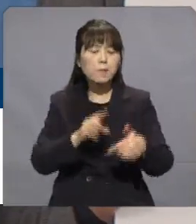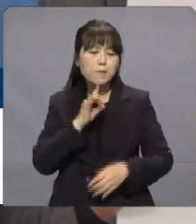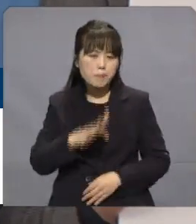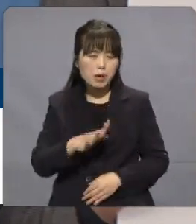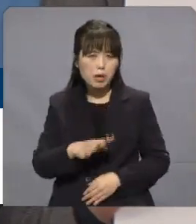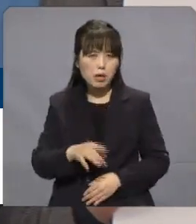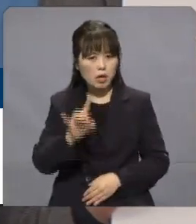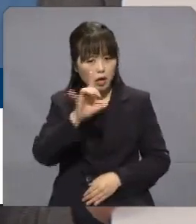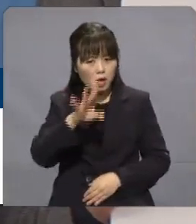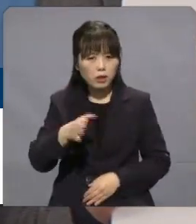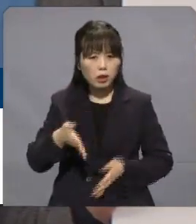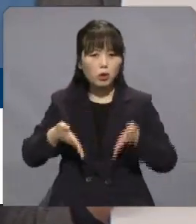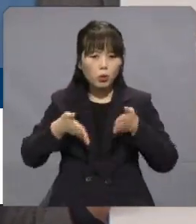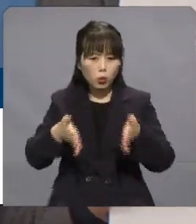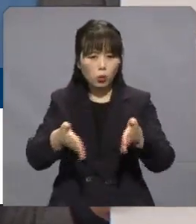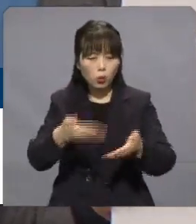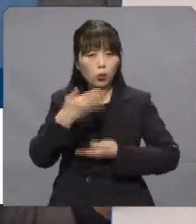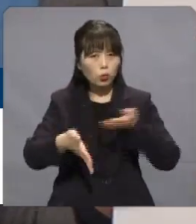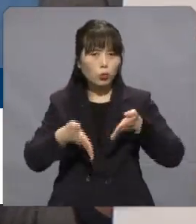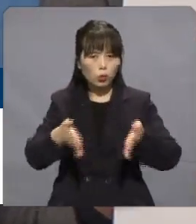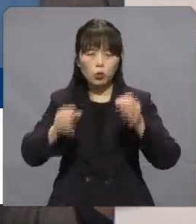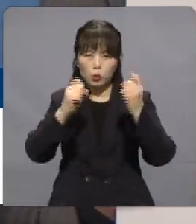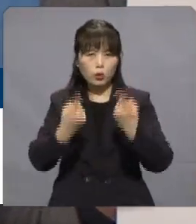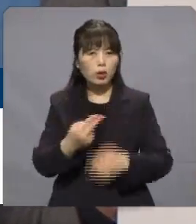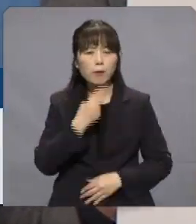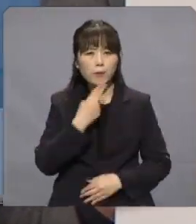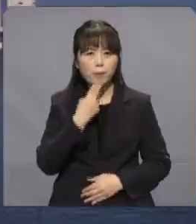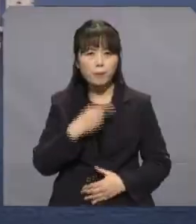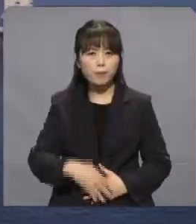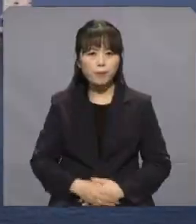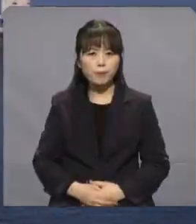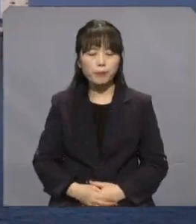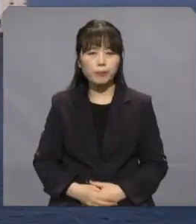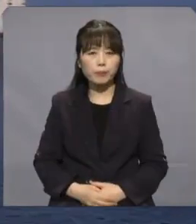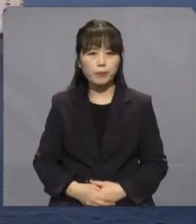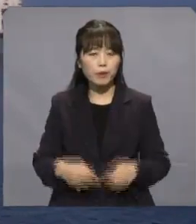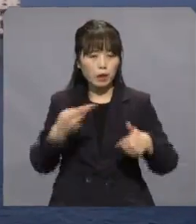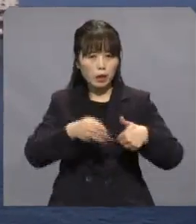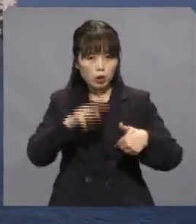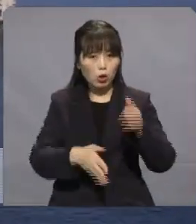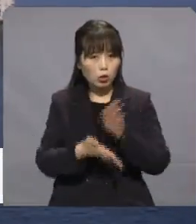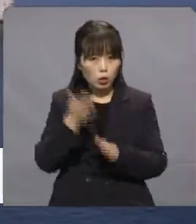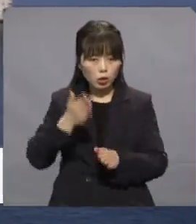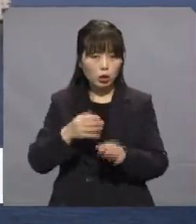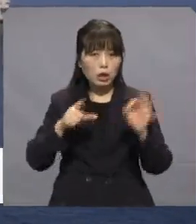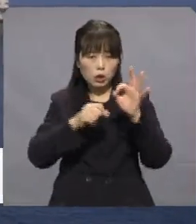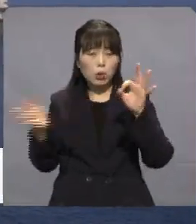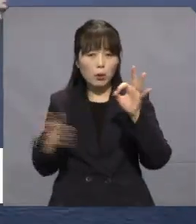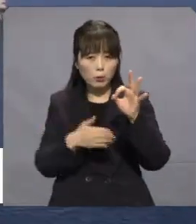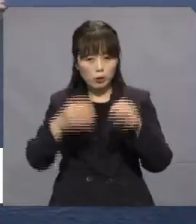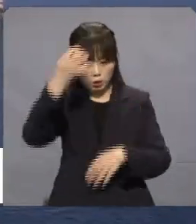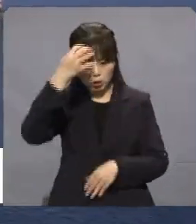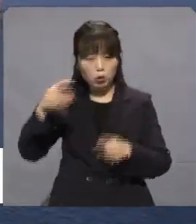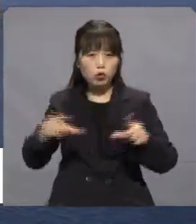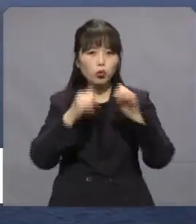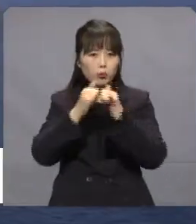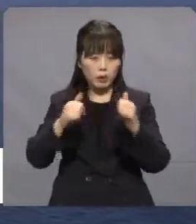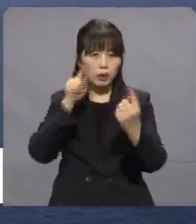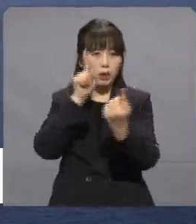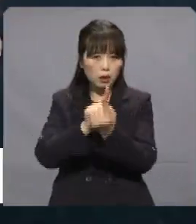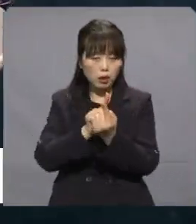인천만은 단 하나의 고속도로도 인하되지 못했습니다. 인천시는 오는 10월부터 영종 주민을